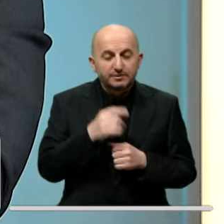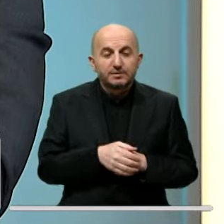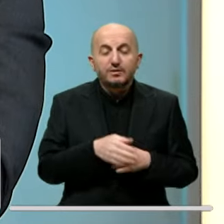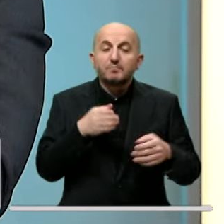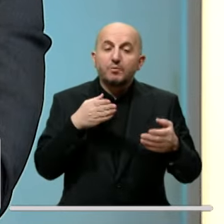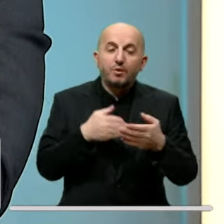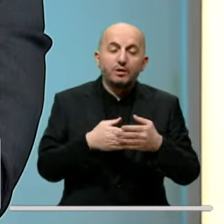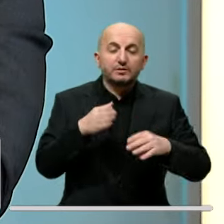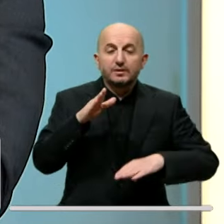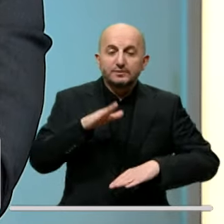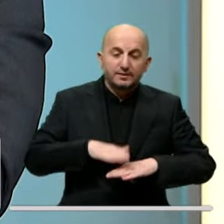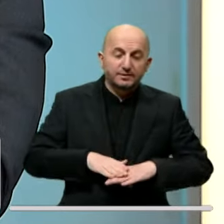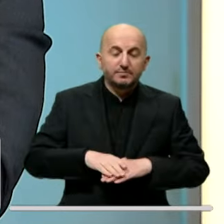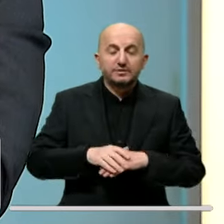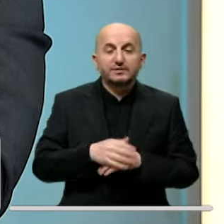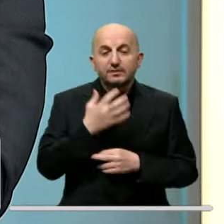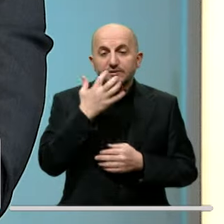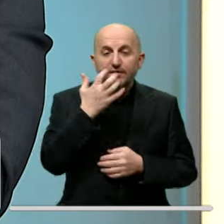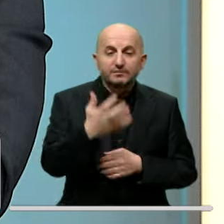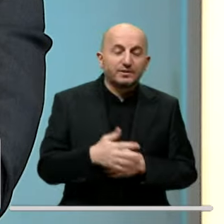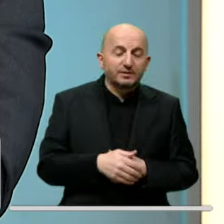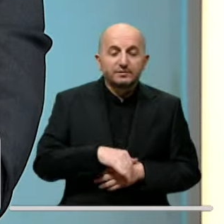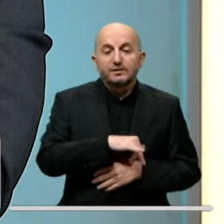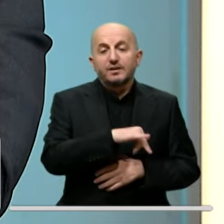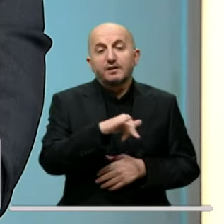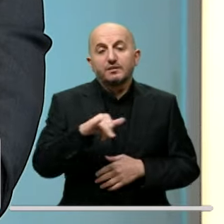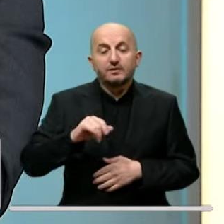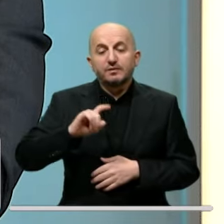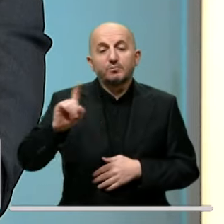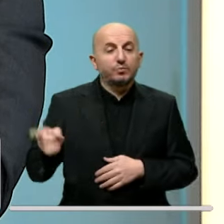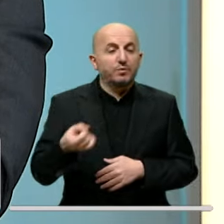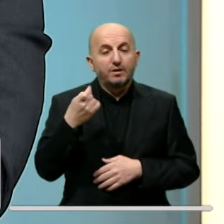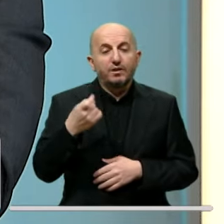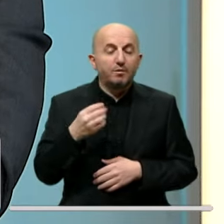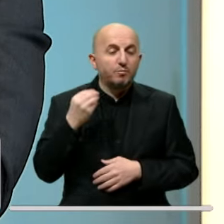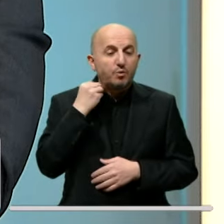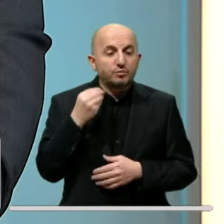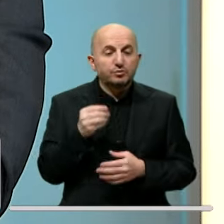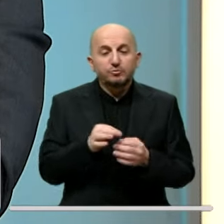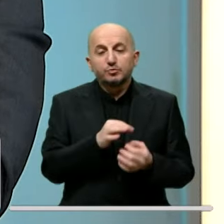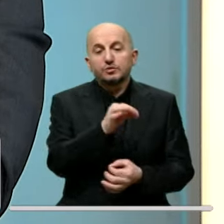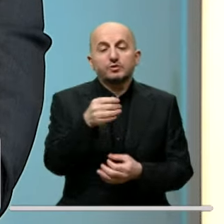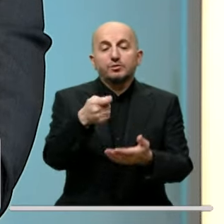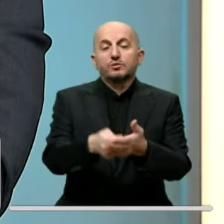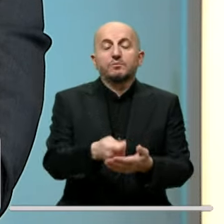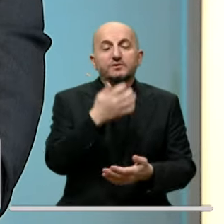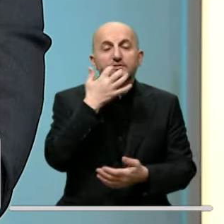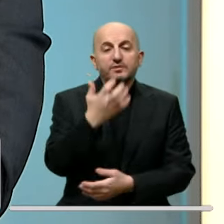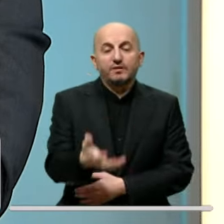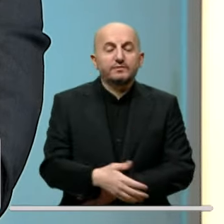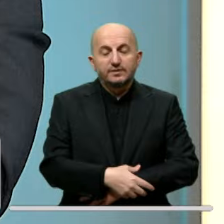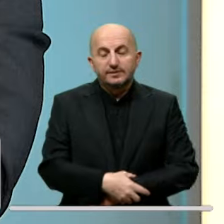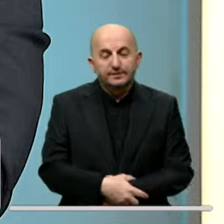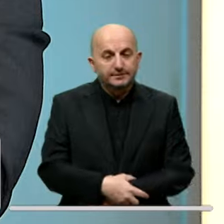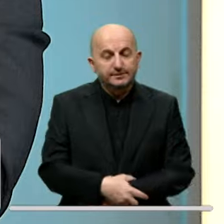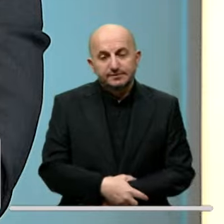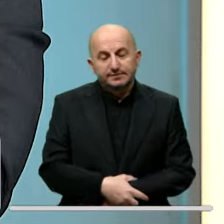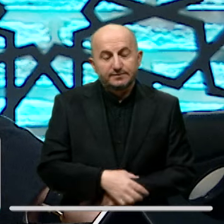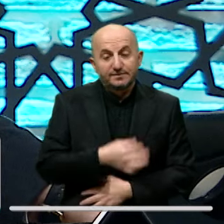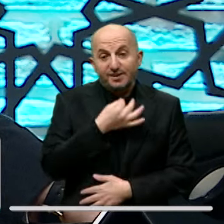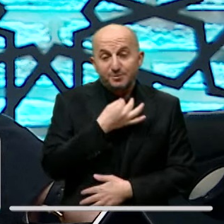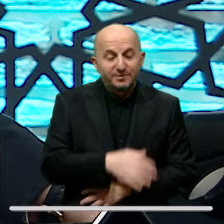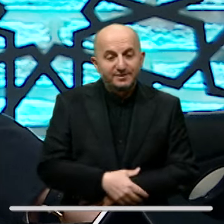Devletimize müracaat etmesini ve yakınlarını bularak borcunu bu kişilere ödemesini tavsiye ederiz. Eyvallah hocam.